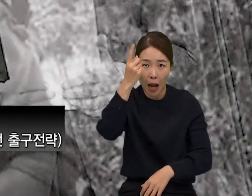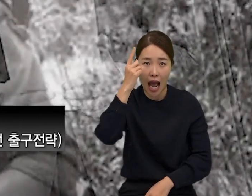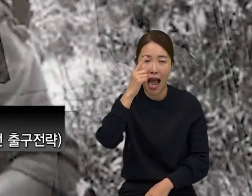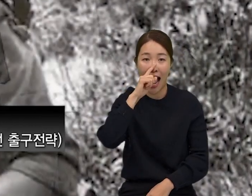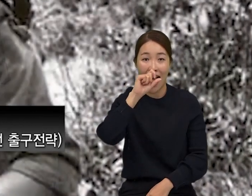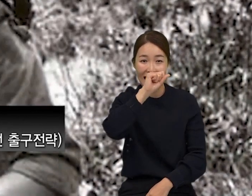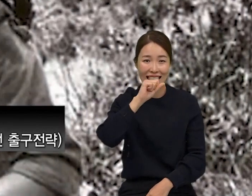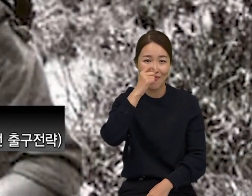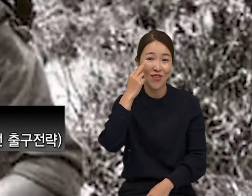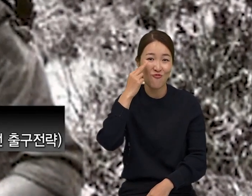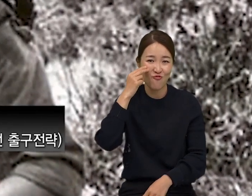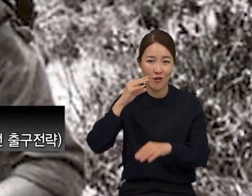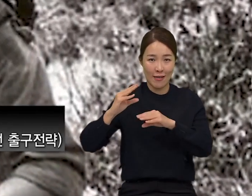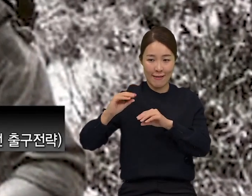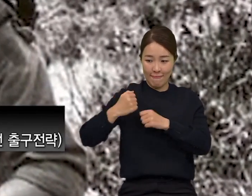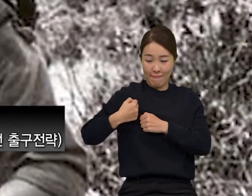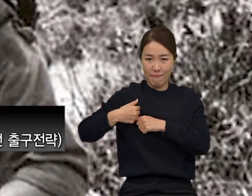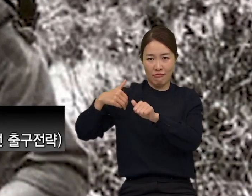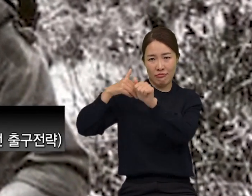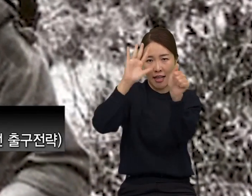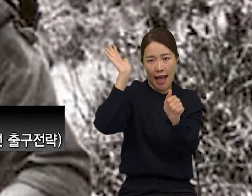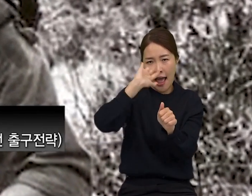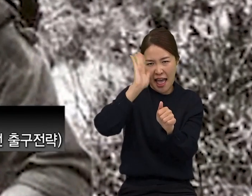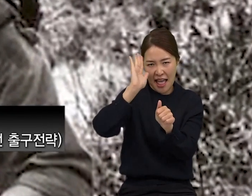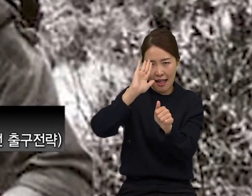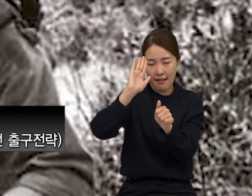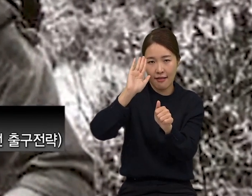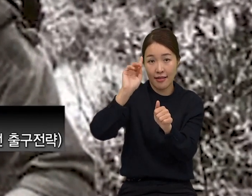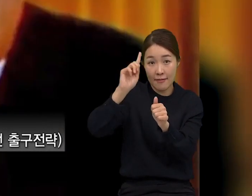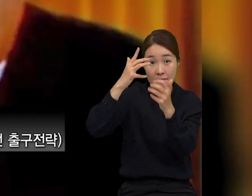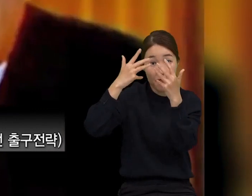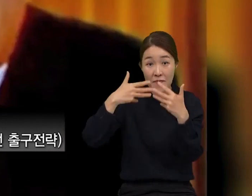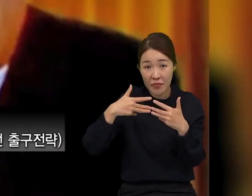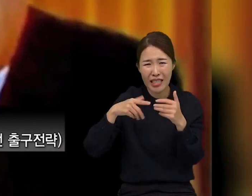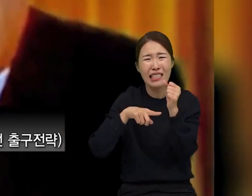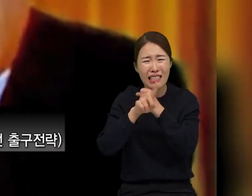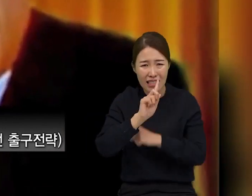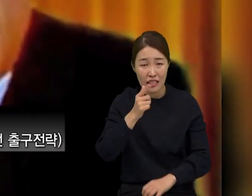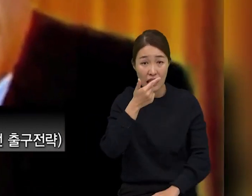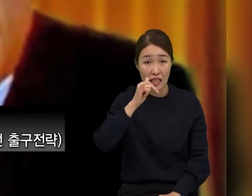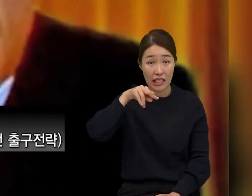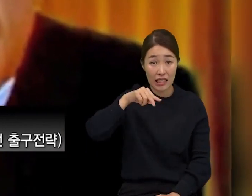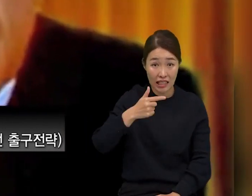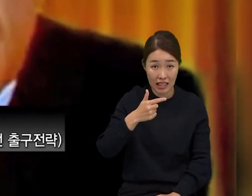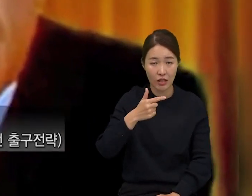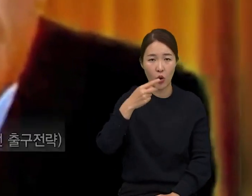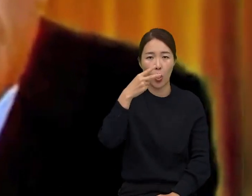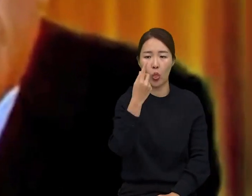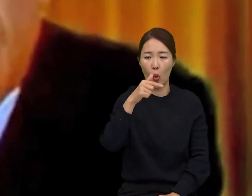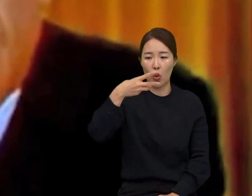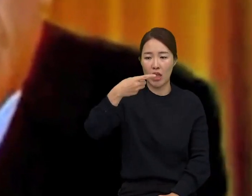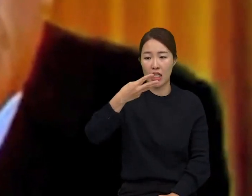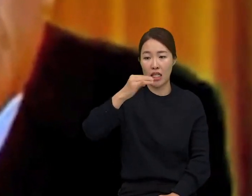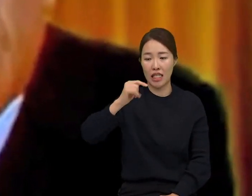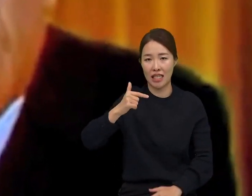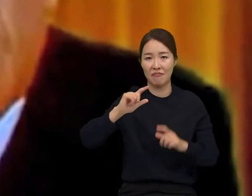출구 전략으로서 아시아에 미 지상군을 투입하지 않는다는 방침, 즉 닉슨 독트린을 발표했고,